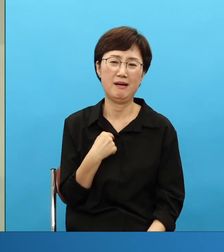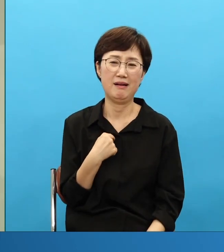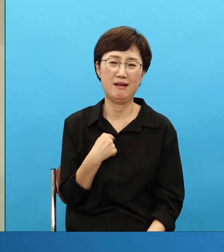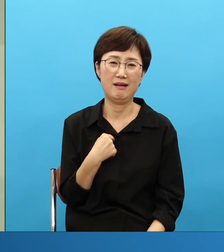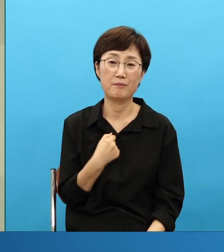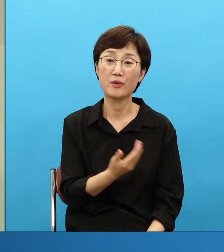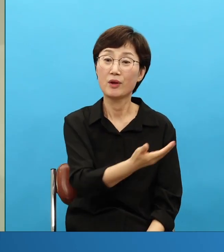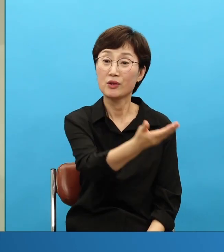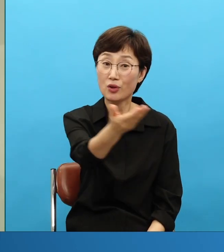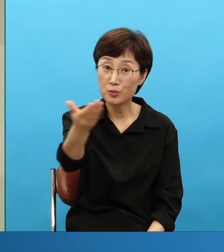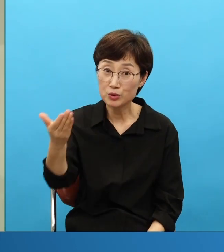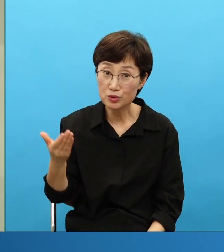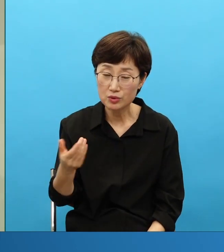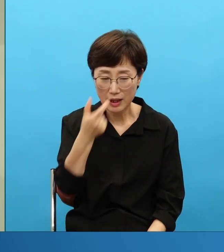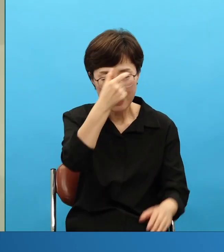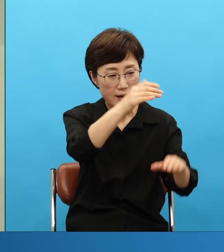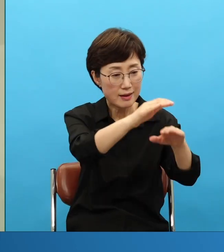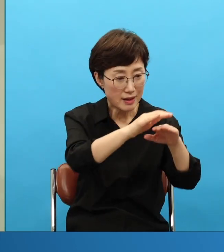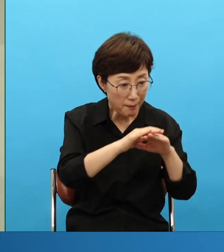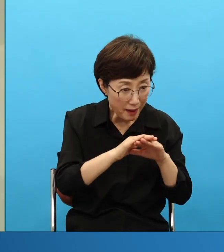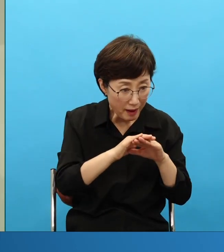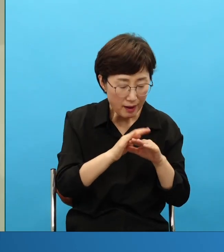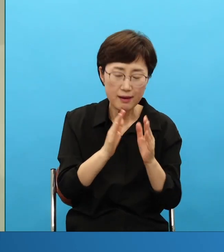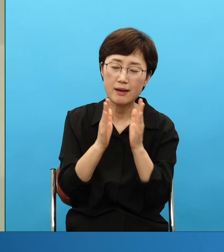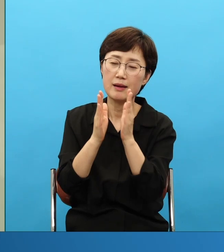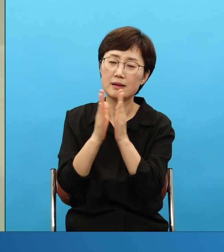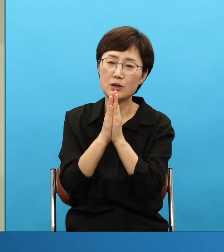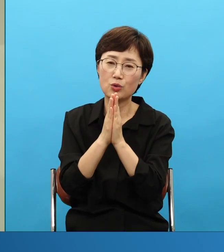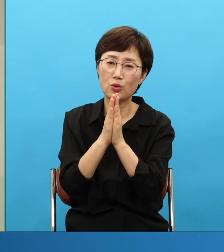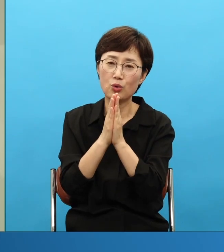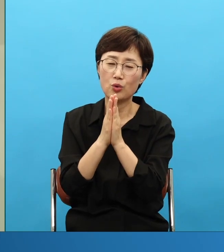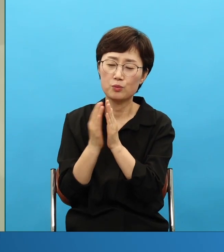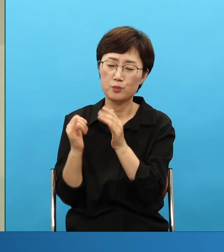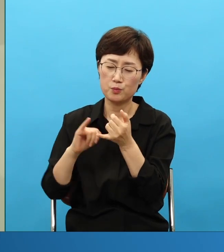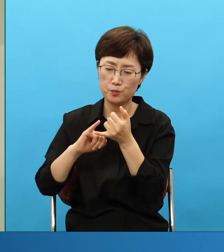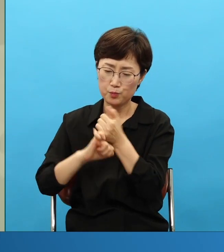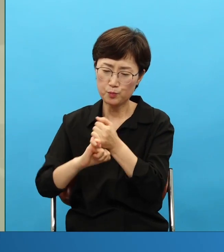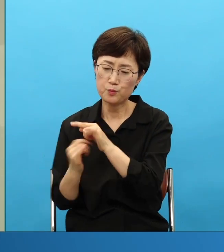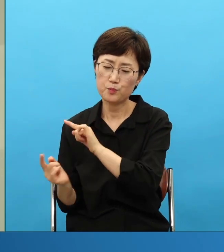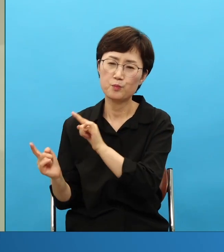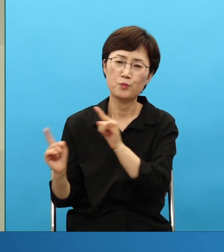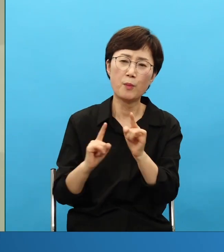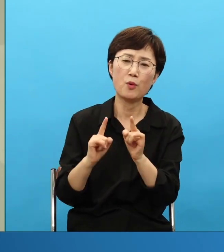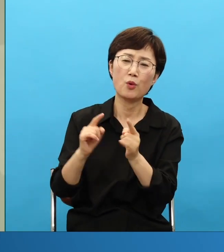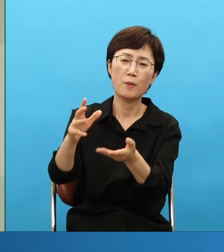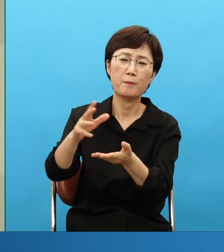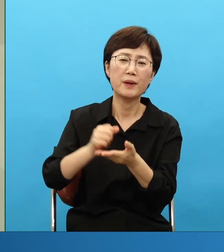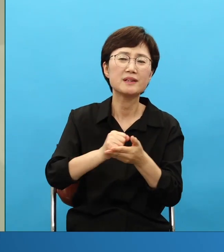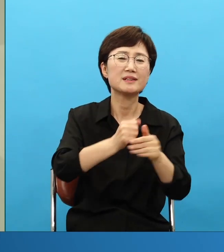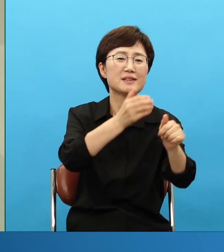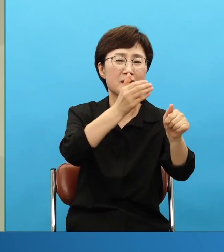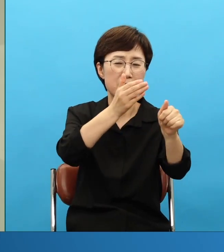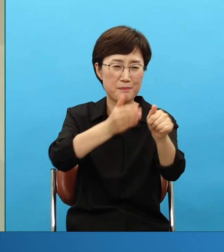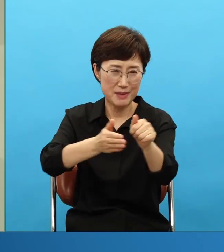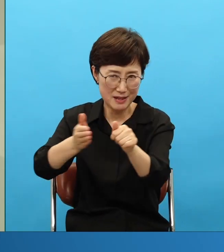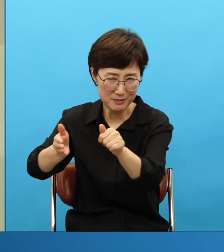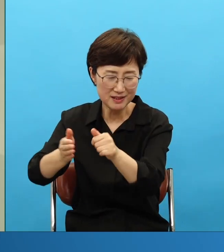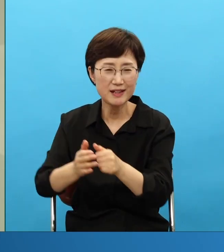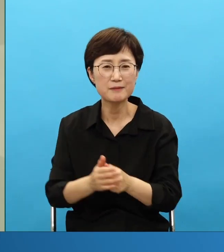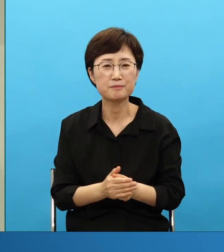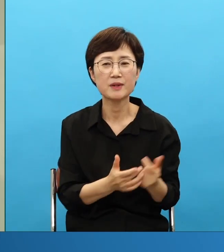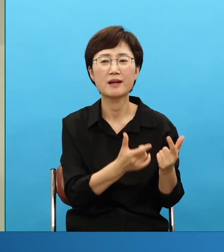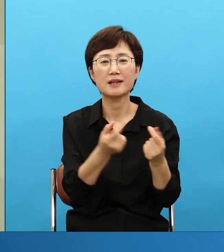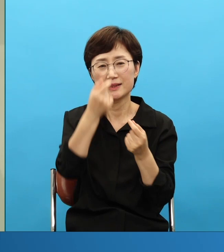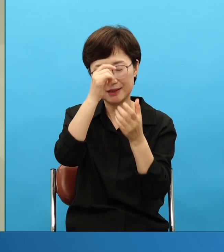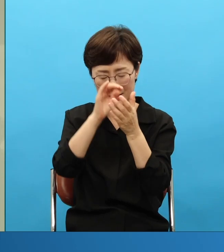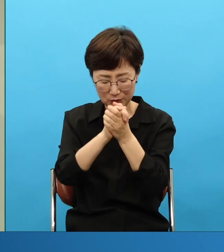예배와 기도 회복하는 축복이 있게 되기를 예수 그리스도 이름으로 May 축복합니다. the blessing to restore worship and prayer in the